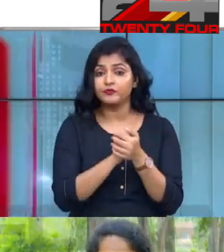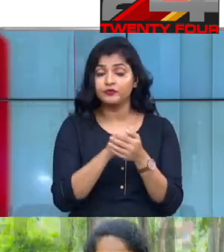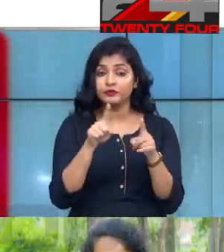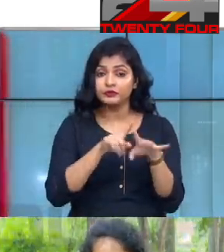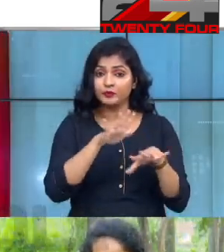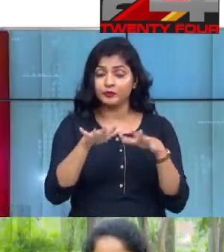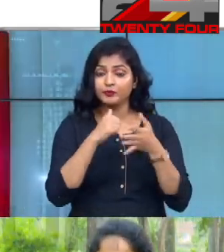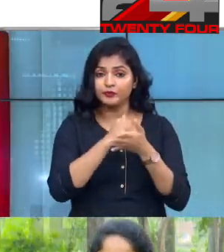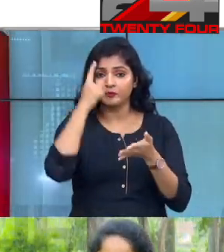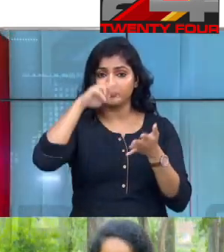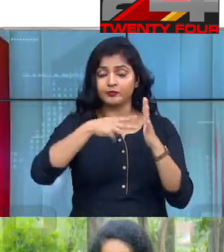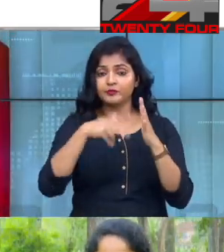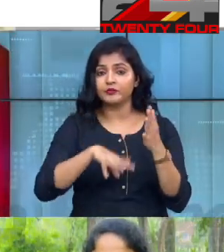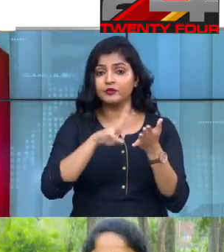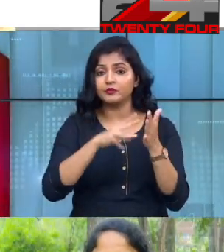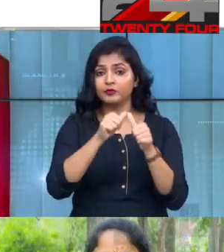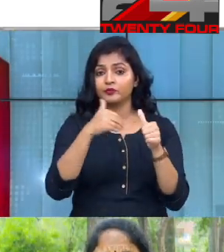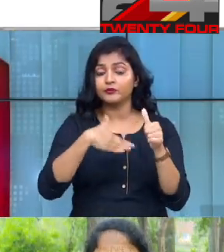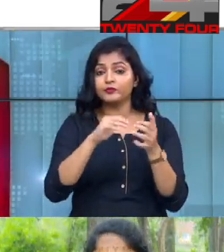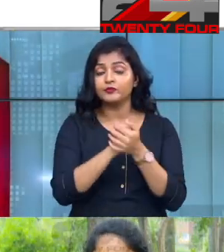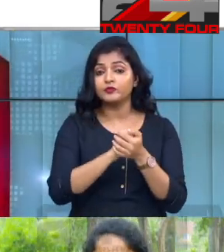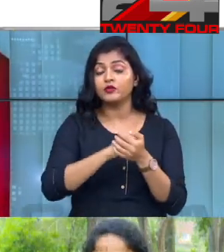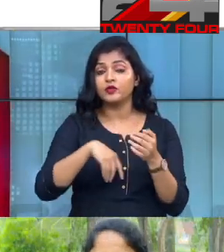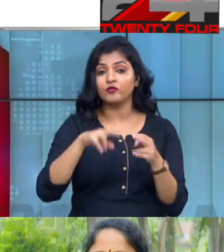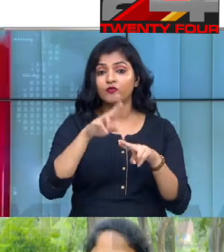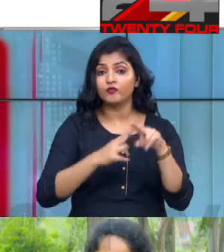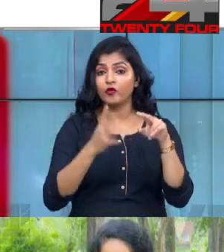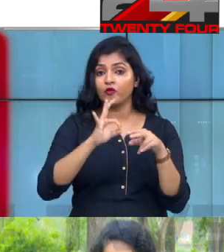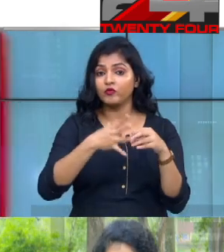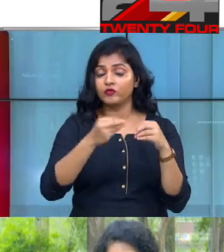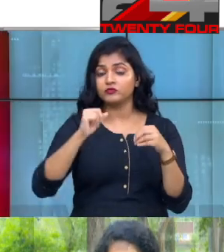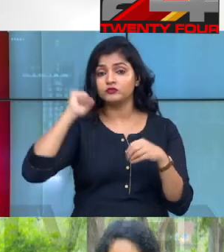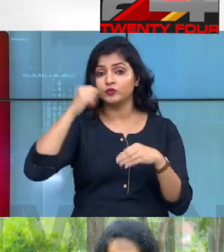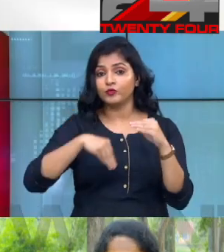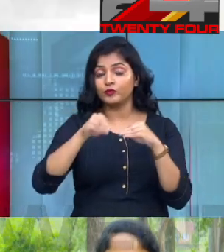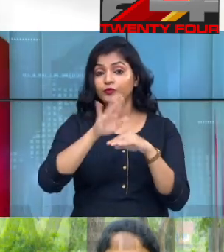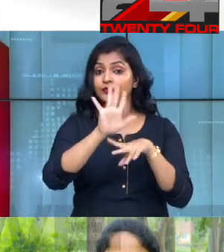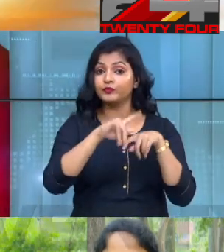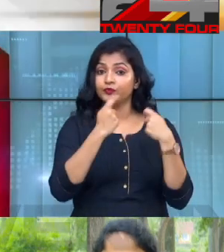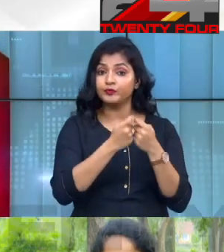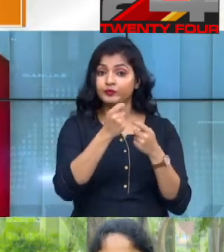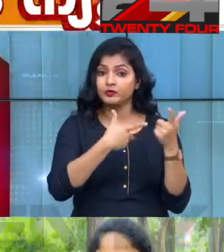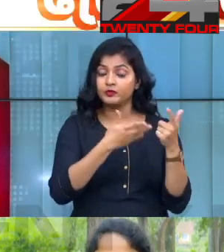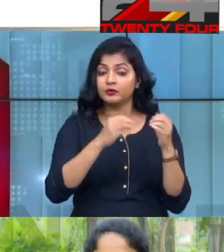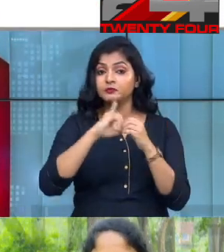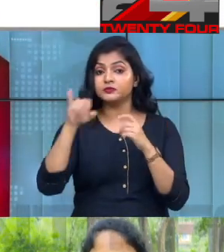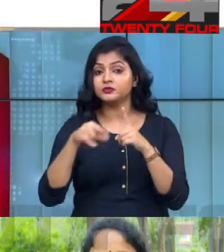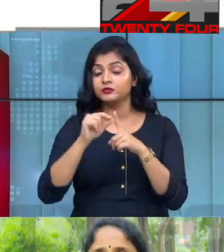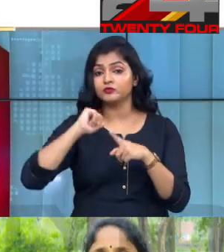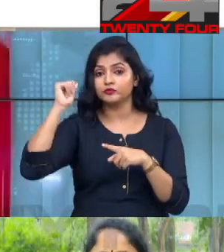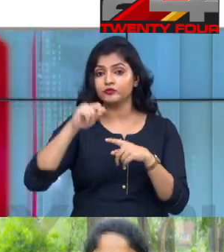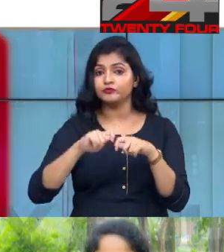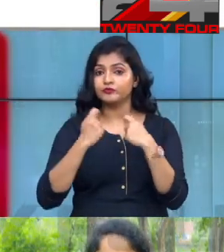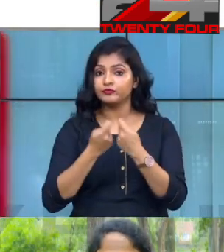നടപടിയുമായി MLA മുന്നോട്ട് പോവുകയാണ്. വലിയ രീതിയിലുള്ള ഒരു പ്രതിഷേധം ഇപ്പോൾ വനംവകുപ്പ് ഓഫീസിന് മുന്നിലുണ്ട്. കോൺഗ്രസിന്റെ പ്രതിഷേധം ഒരു ഭാഗത്ത് നടക്കുന്നു, മറുഭാഗത്ത് BJPയുടെ പ്രതിഷേധമുണ്ട്.